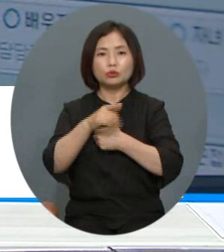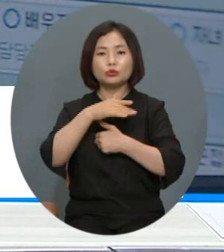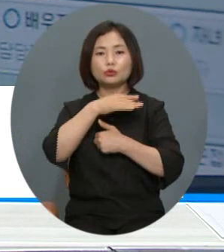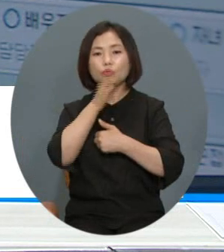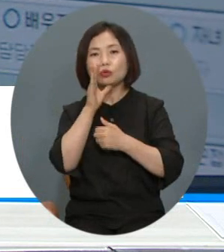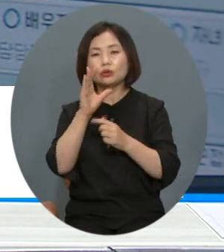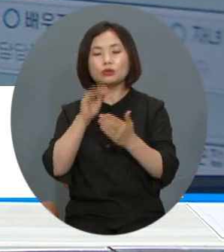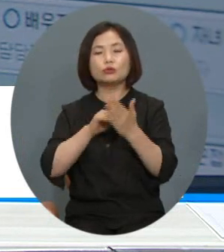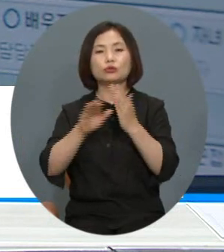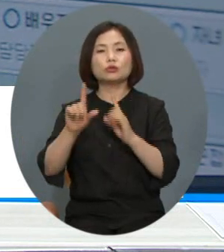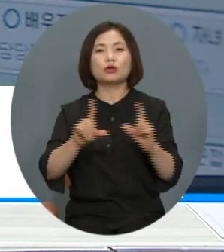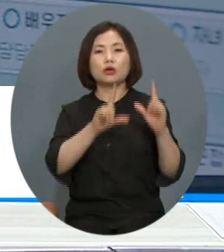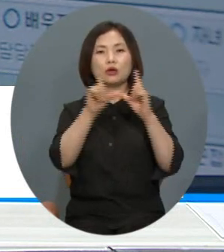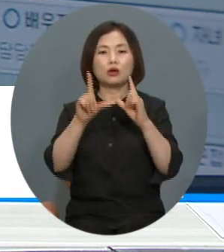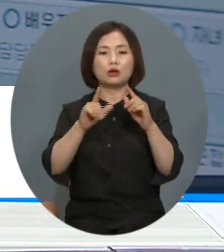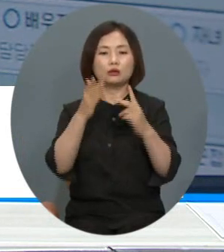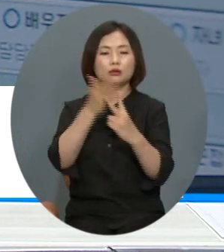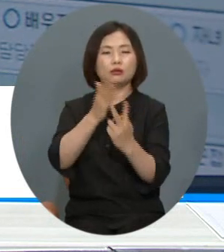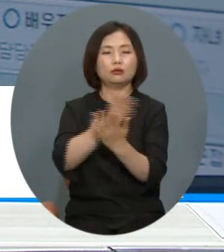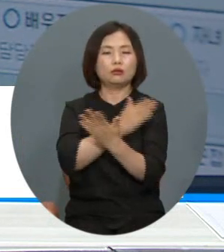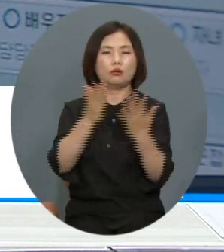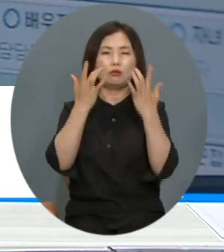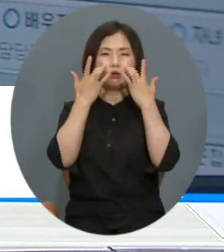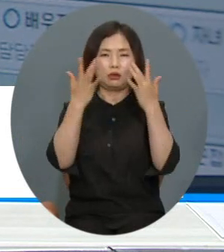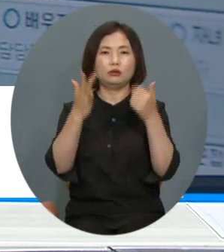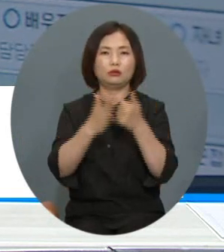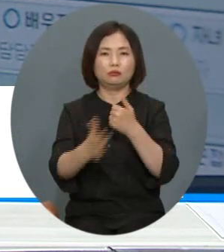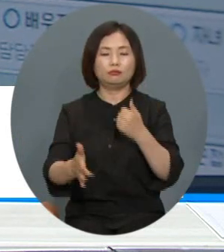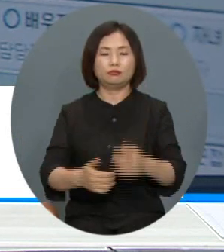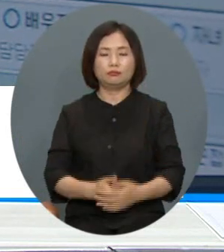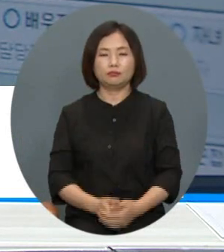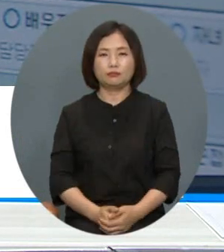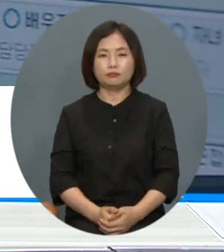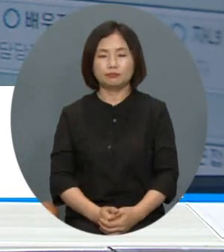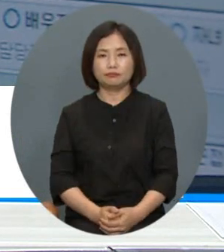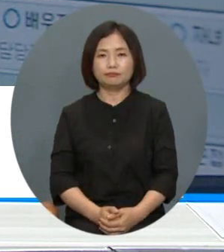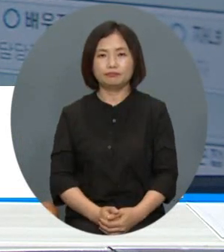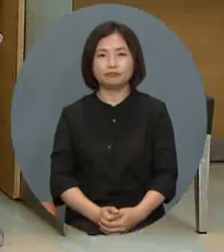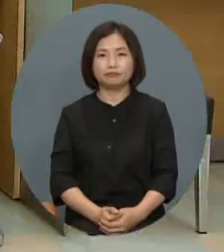생활에도 양극화가 심해지고 있는 것으로 보여집니다. 박재현 기자입니다.